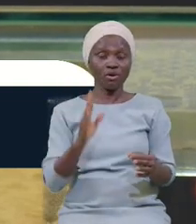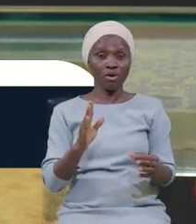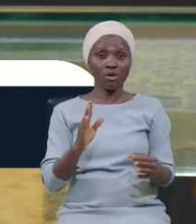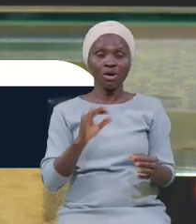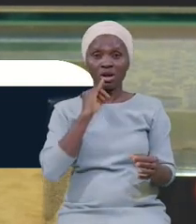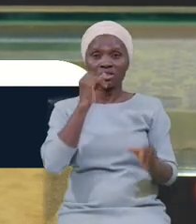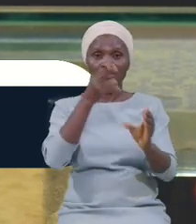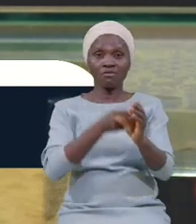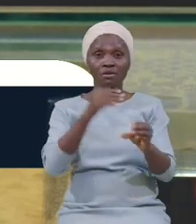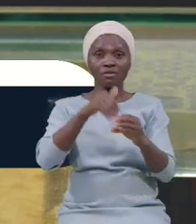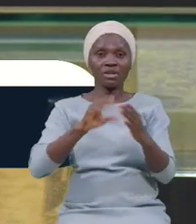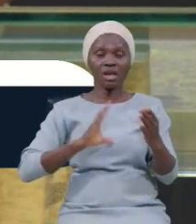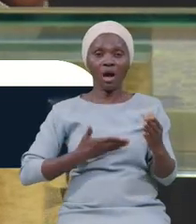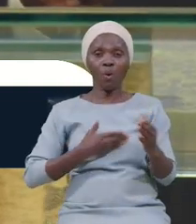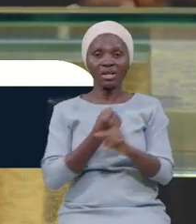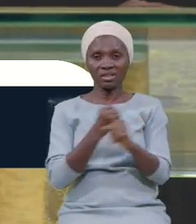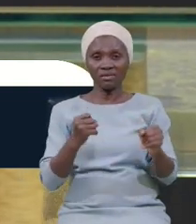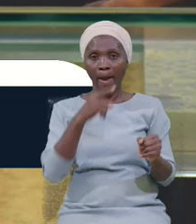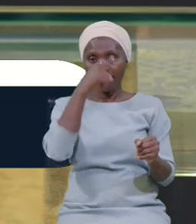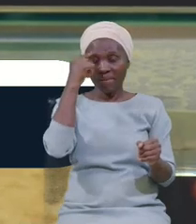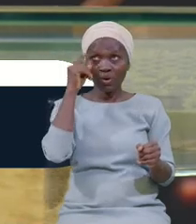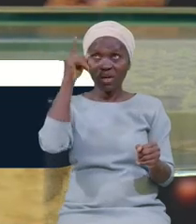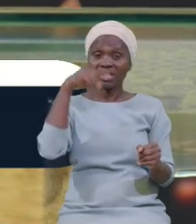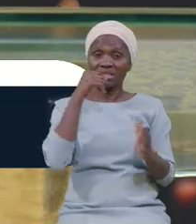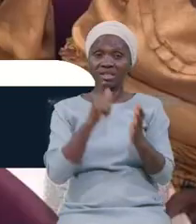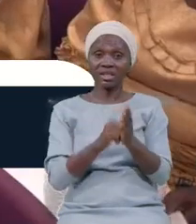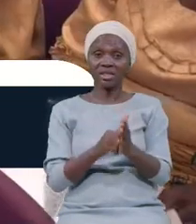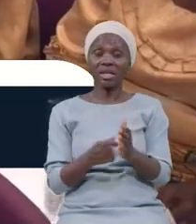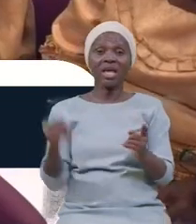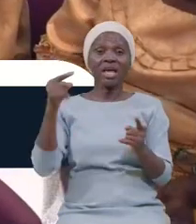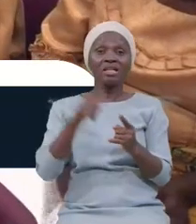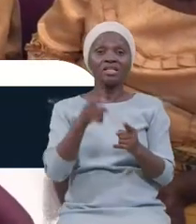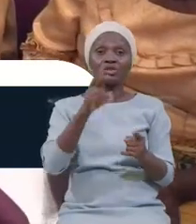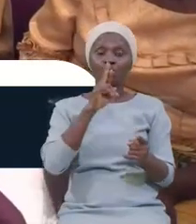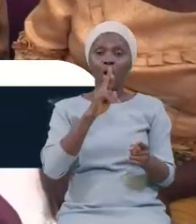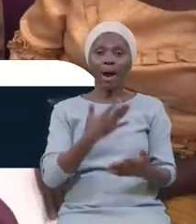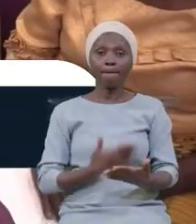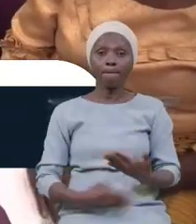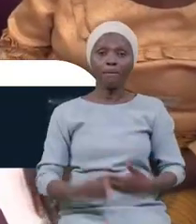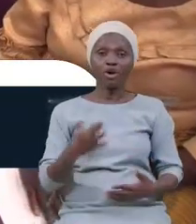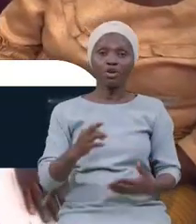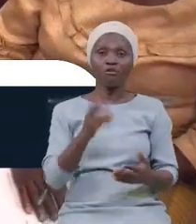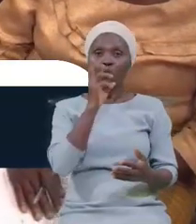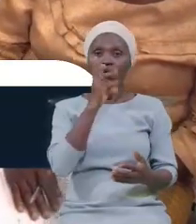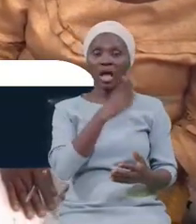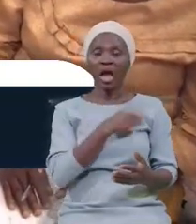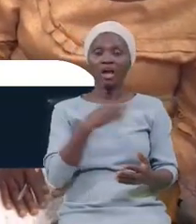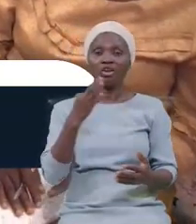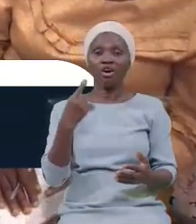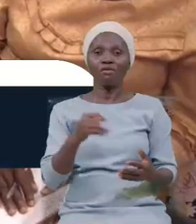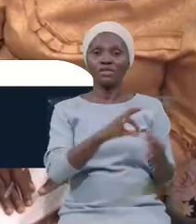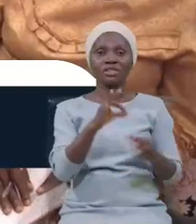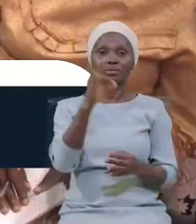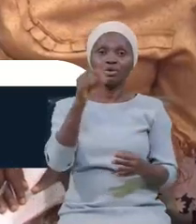s'inclut dans votre salut parce que c'est dit et que si vous ne naissez d'eau et d'esprit, alors vous ne pouvez